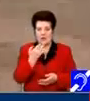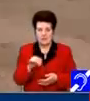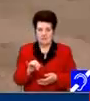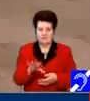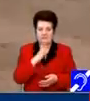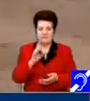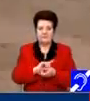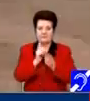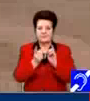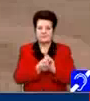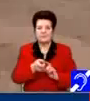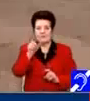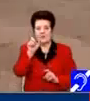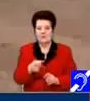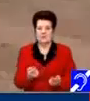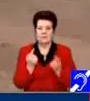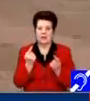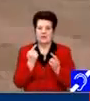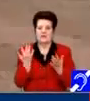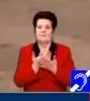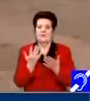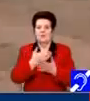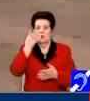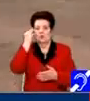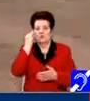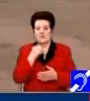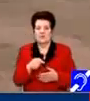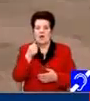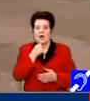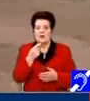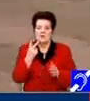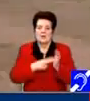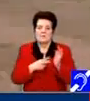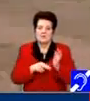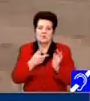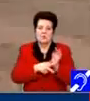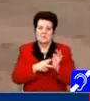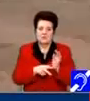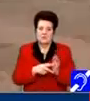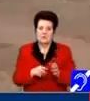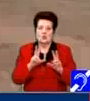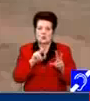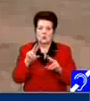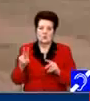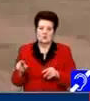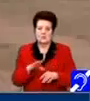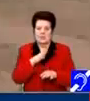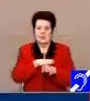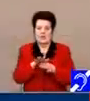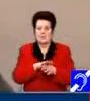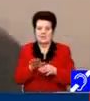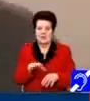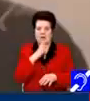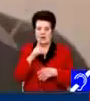celebritate, transformându-l într-o figură marcantă a filmului moldovenesc din anii 70-80. Succesul acestui serial a dus la realizarea